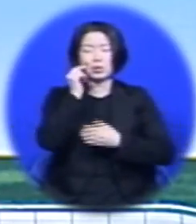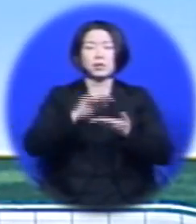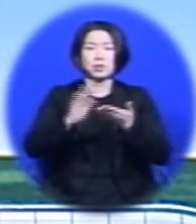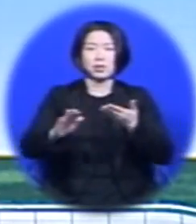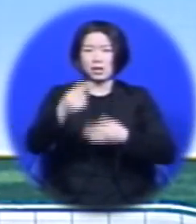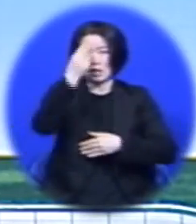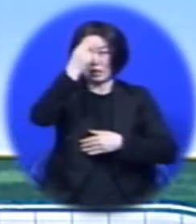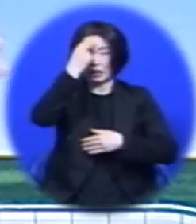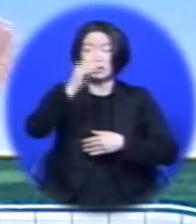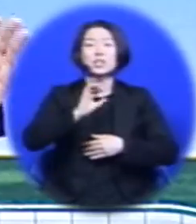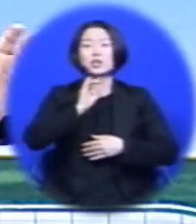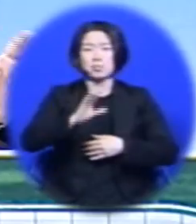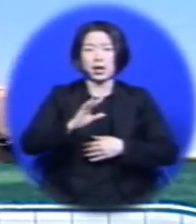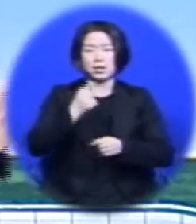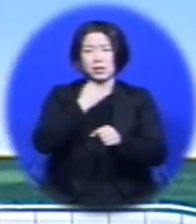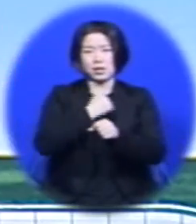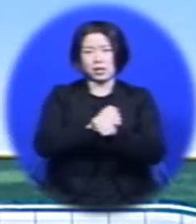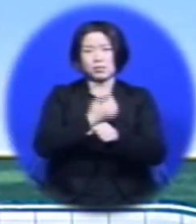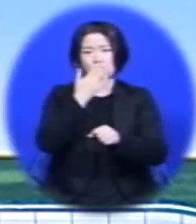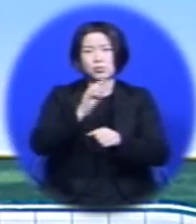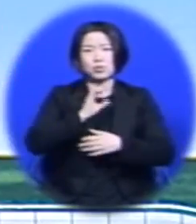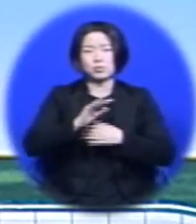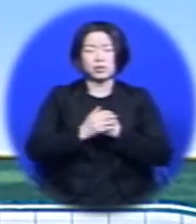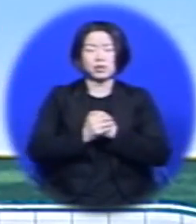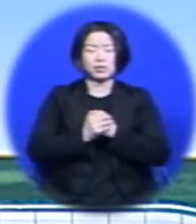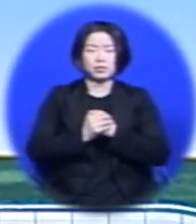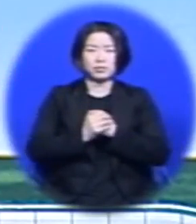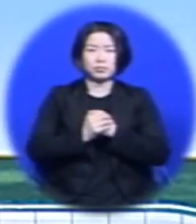그 신마 근심 만나실 수 밖에 없습니다